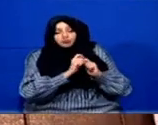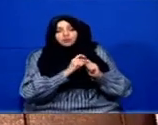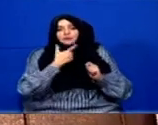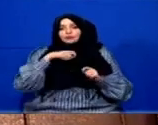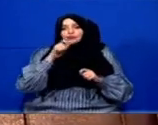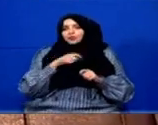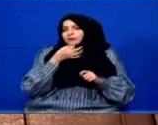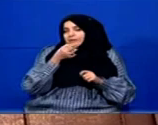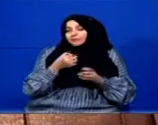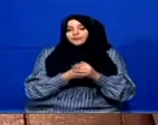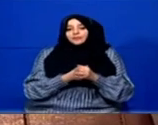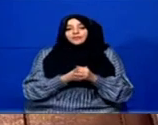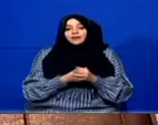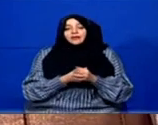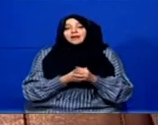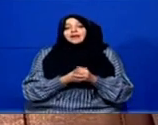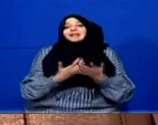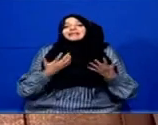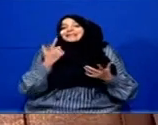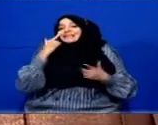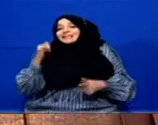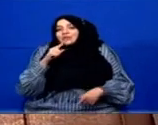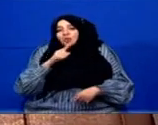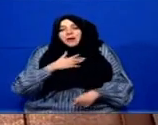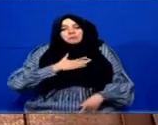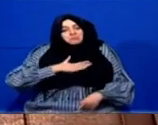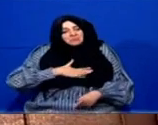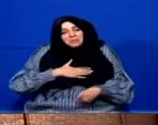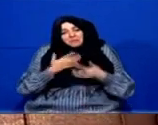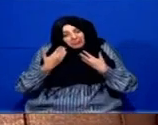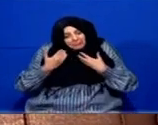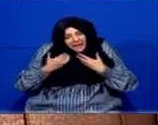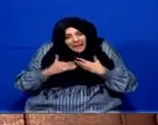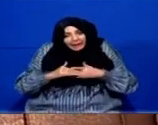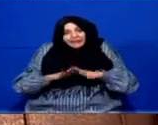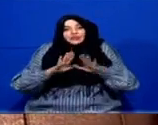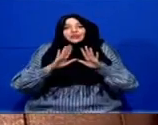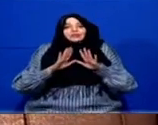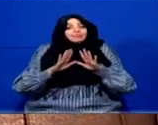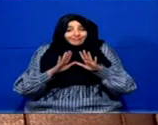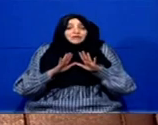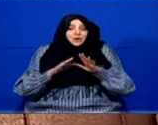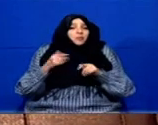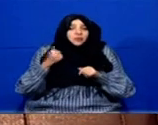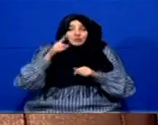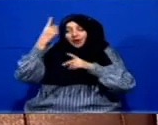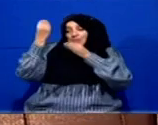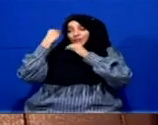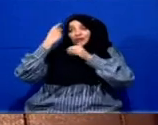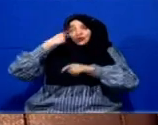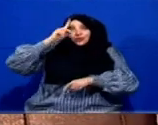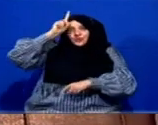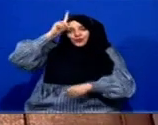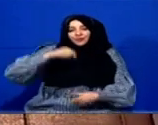تنازلت عن طيب نفس وعن طيب خاطر ايضا لك اجر عند